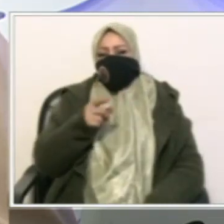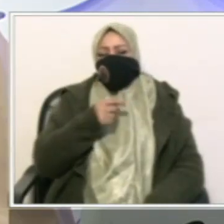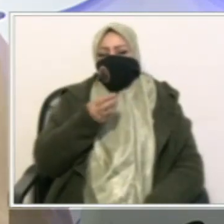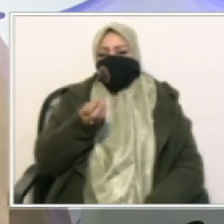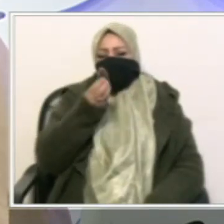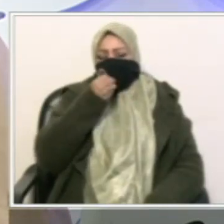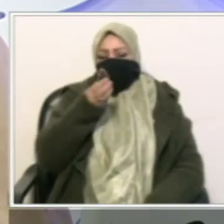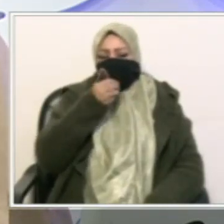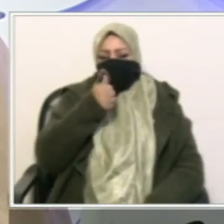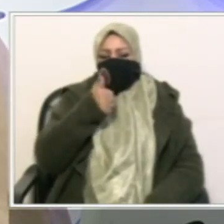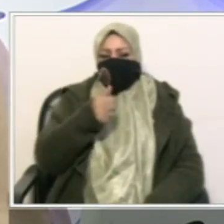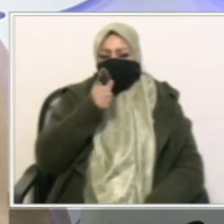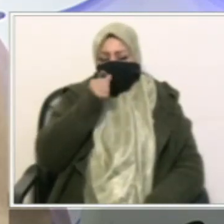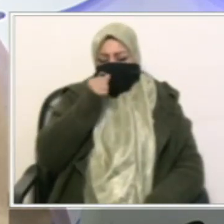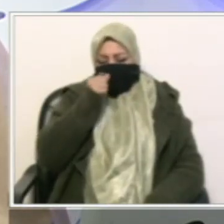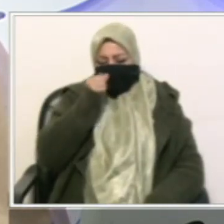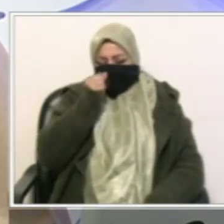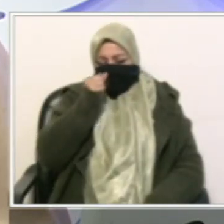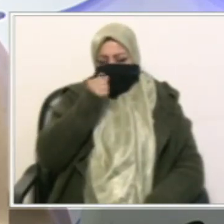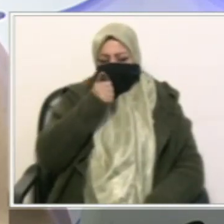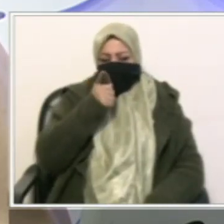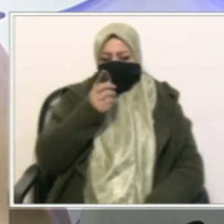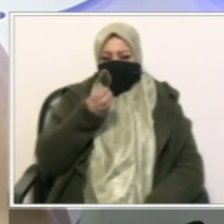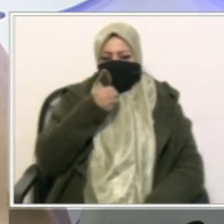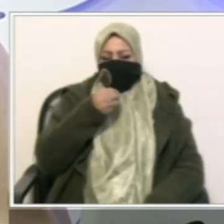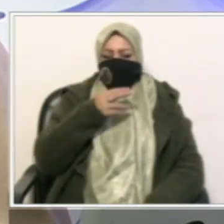وللتناول البشري، فلا بأس بذلك.